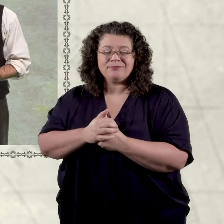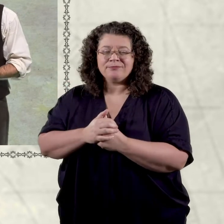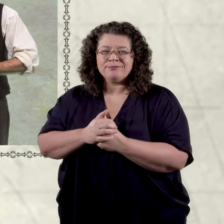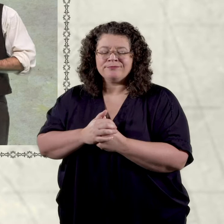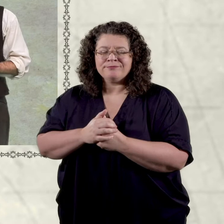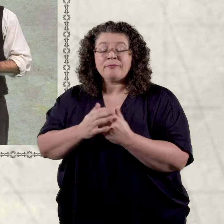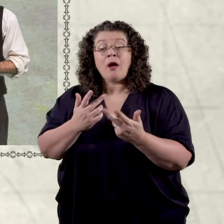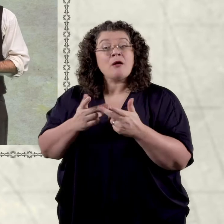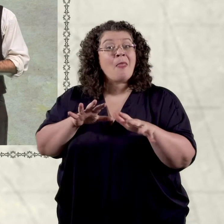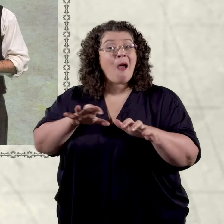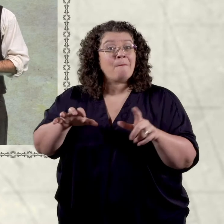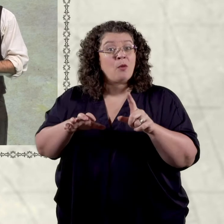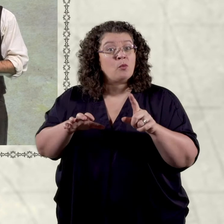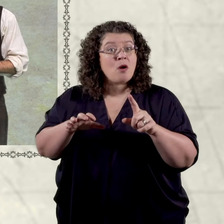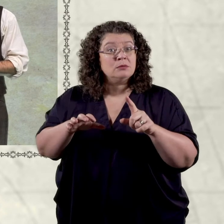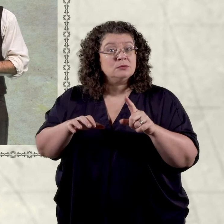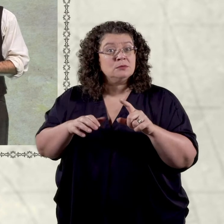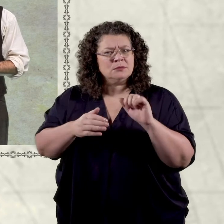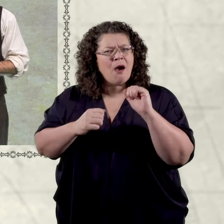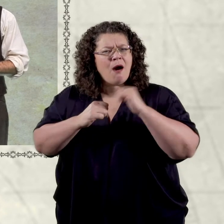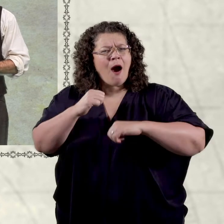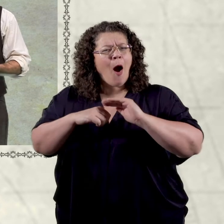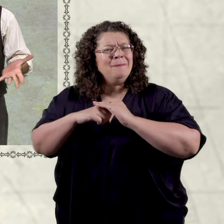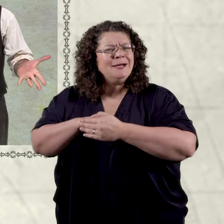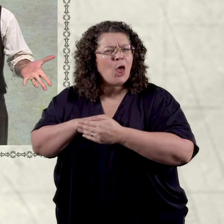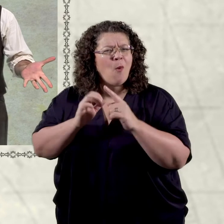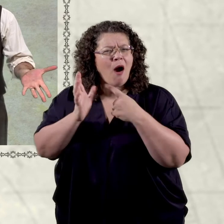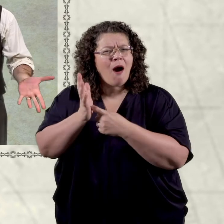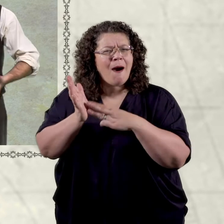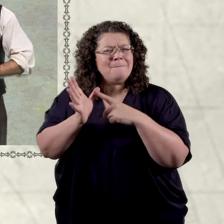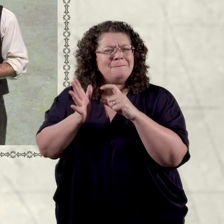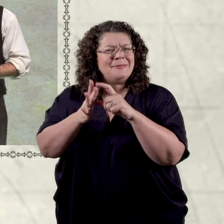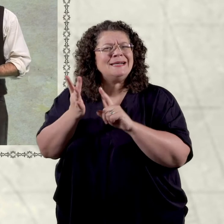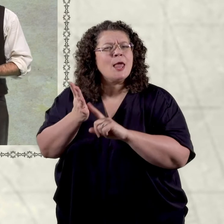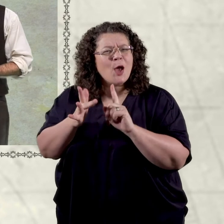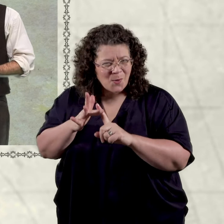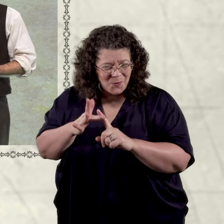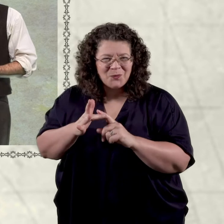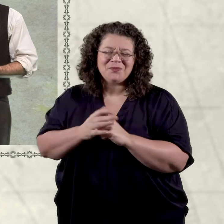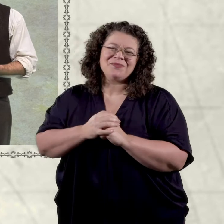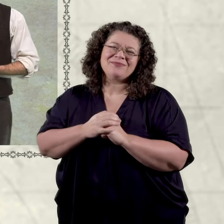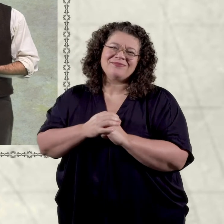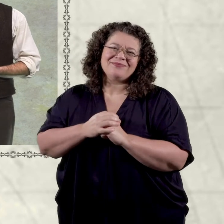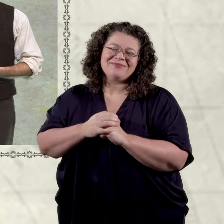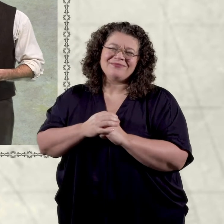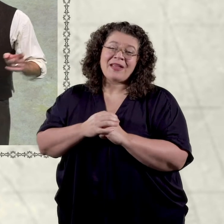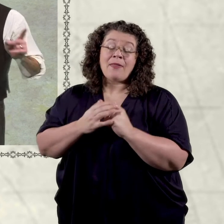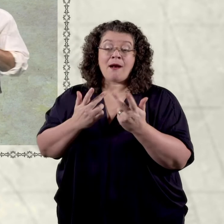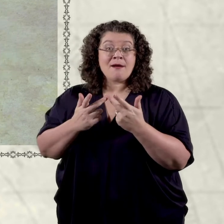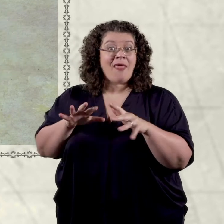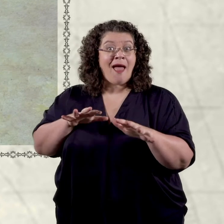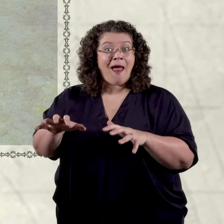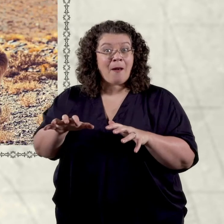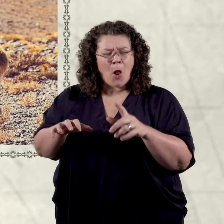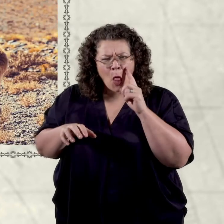mynydd. Un arall oedden nhw'n hela oedd armadillo. A hefyd oedden nhw'n